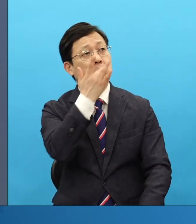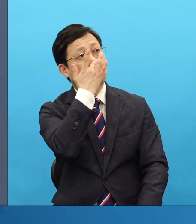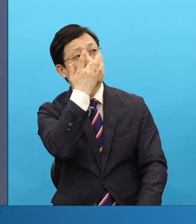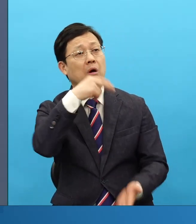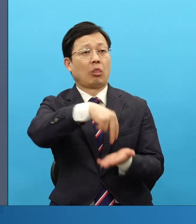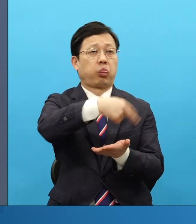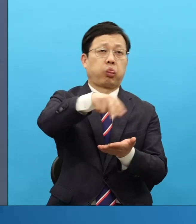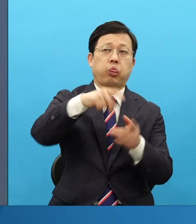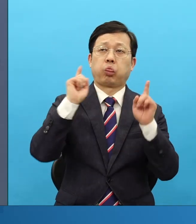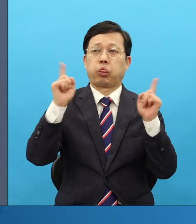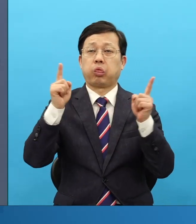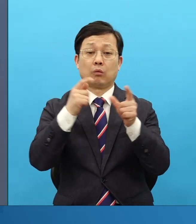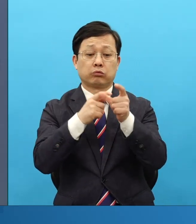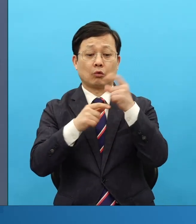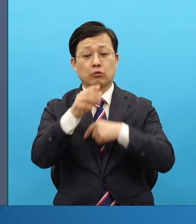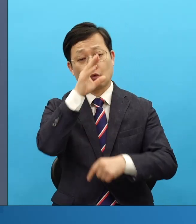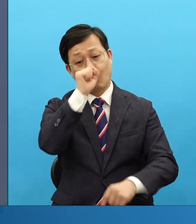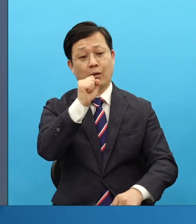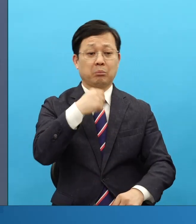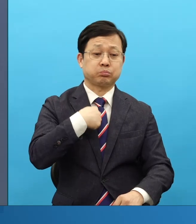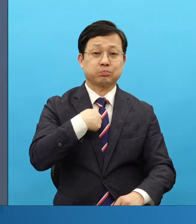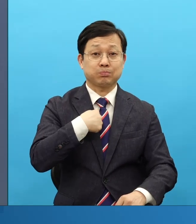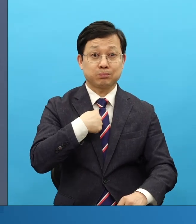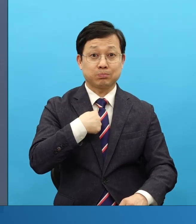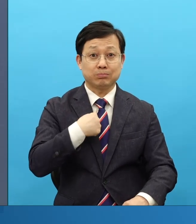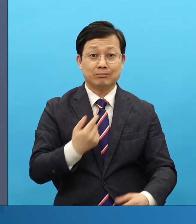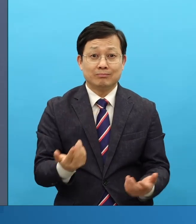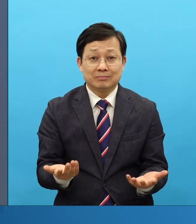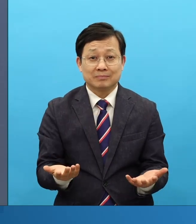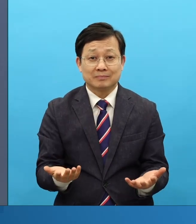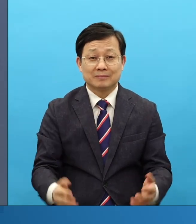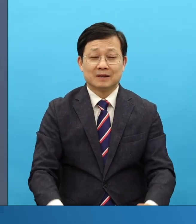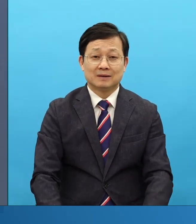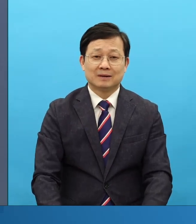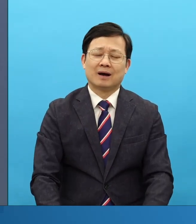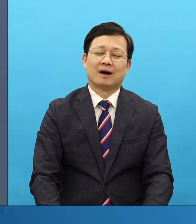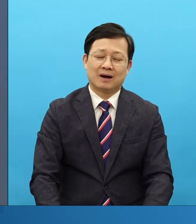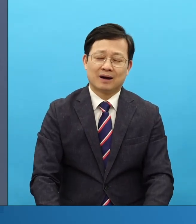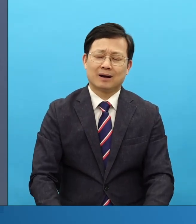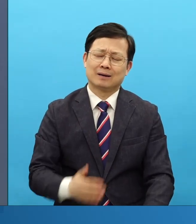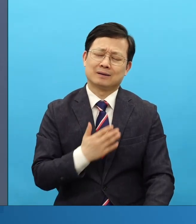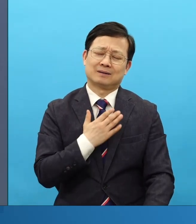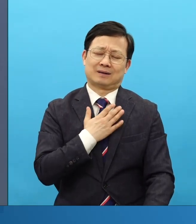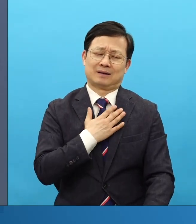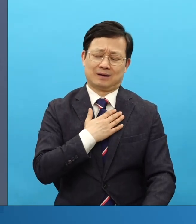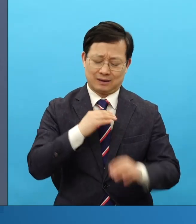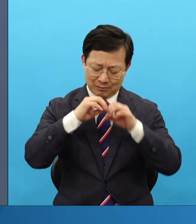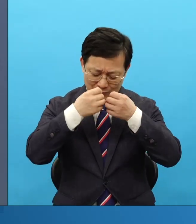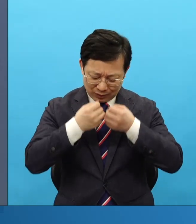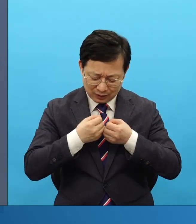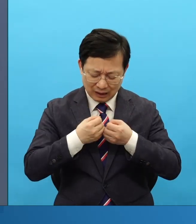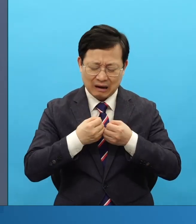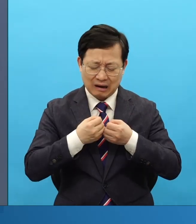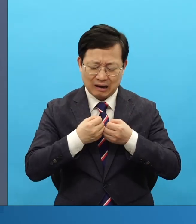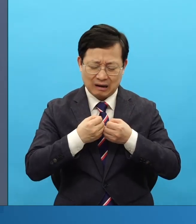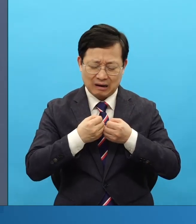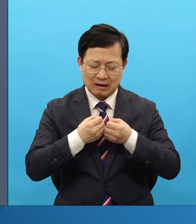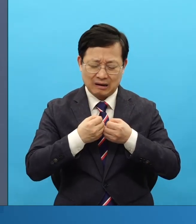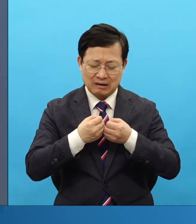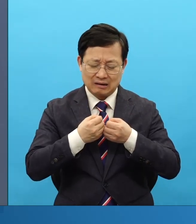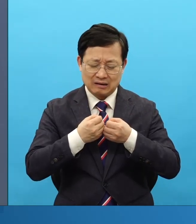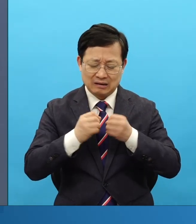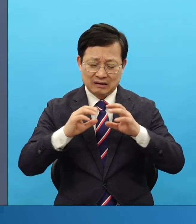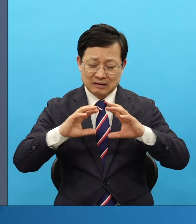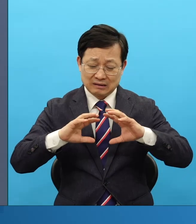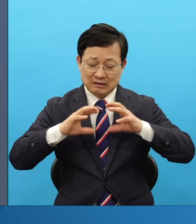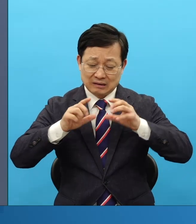좋아. And so it was great for me to not go to church on Sundays. It was even better for me to go have fun. 이만큼 저는 세상에 없어도 되는 인간이었습니다. To